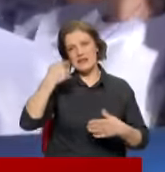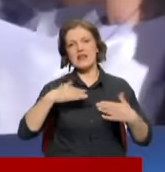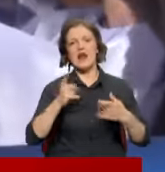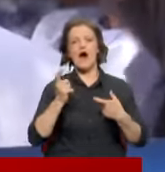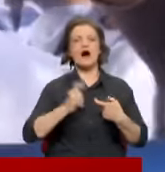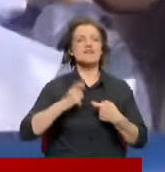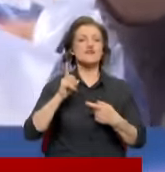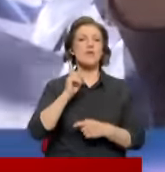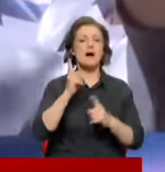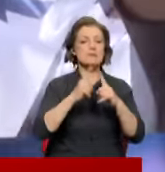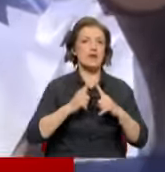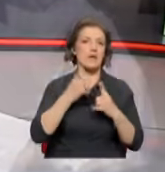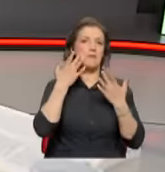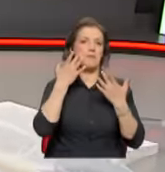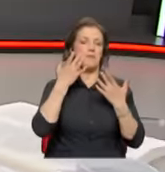Atanacak öğretmen sayısı da.